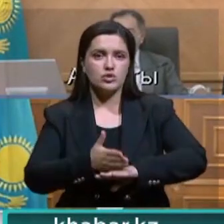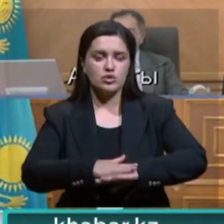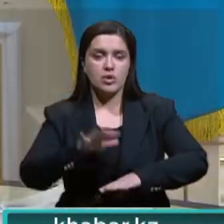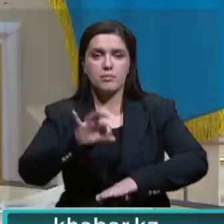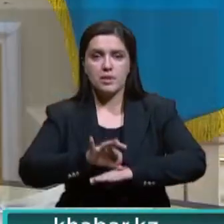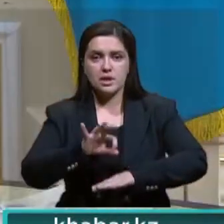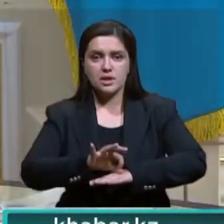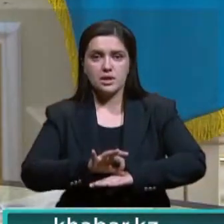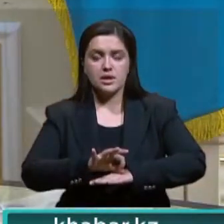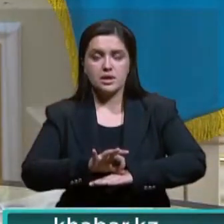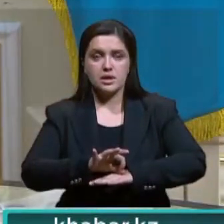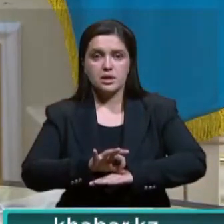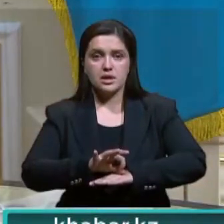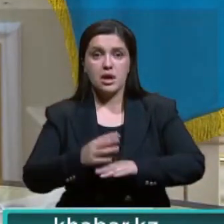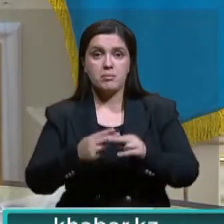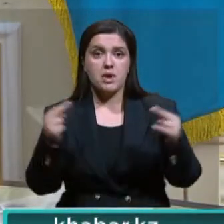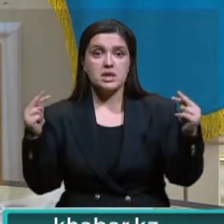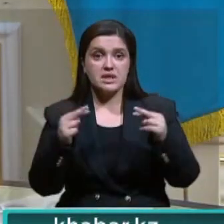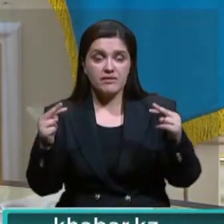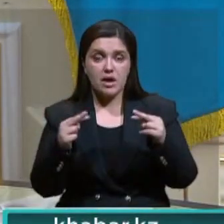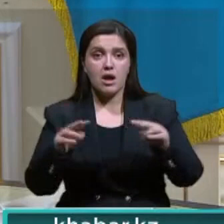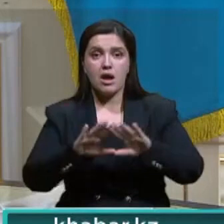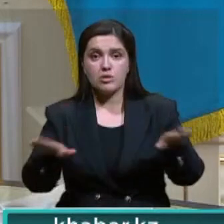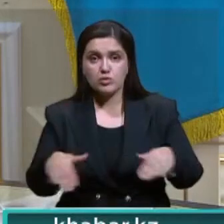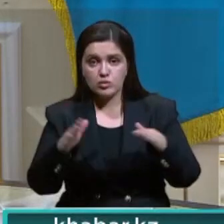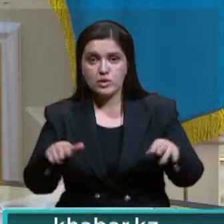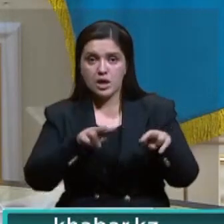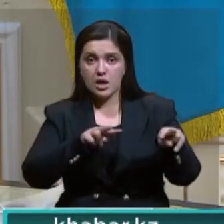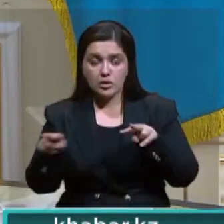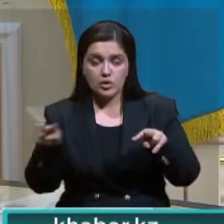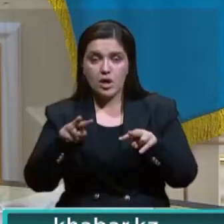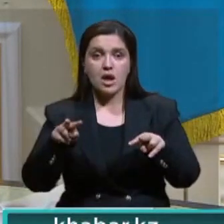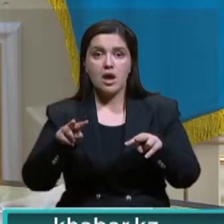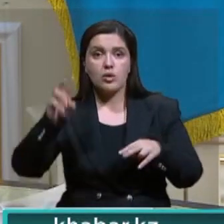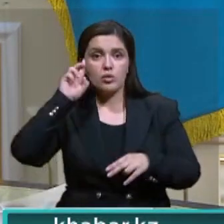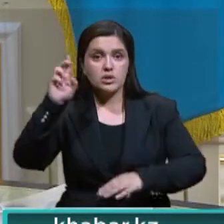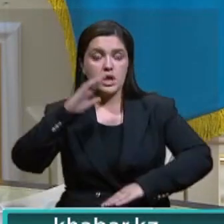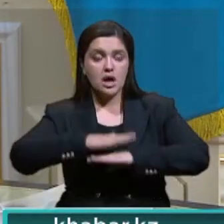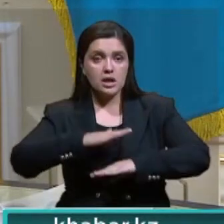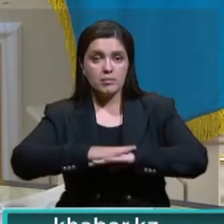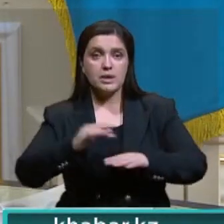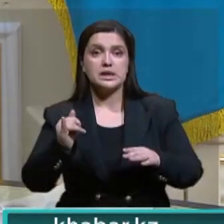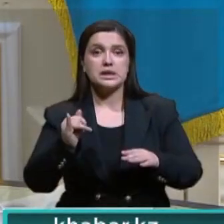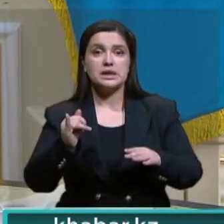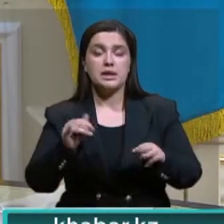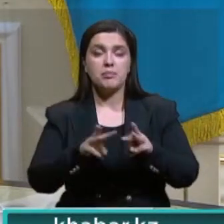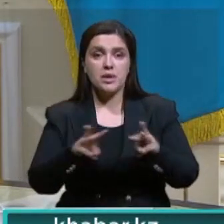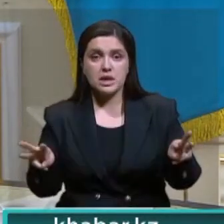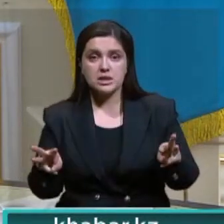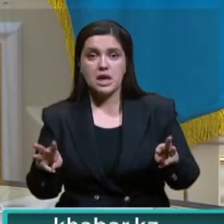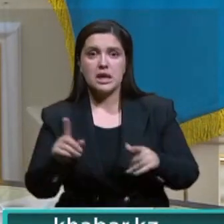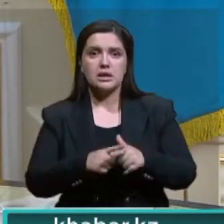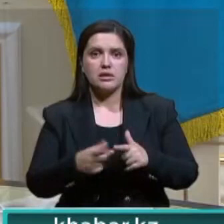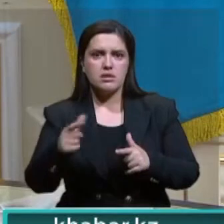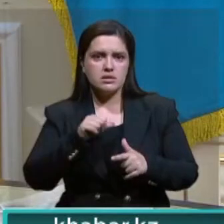пациентов. Это свидетельствует об отсутствии контроля со стороны акиматов и правительства, либо о желании